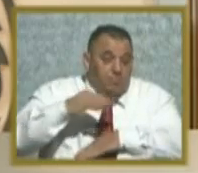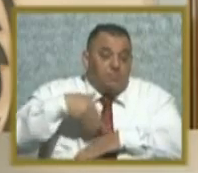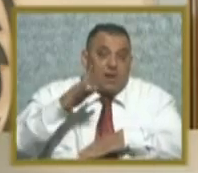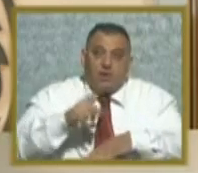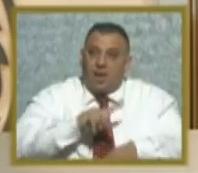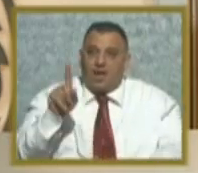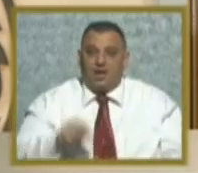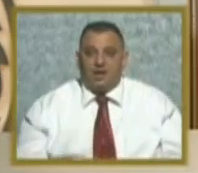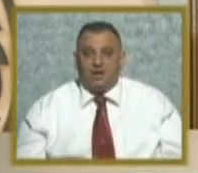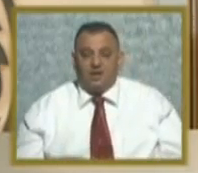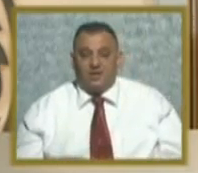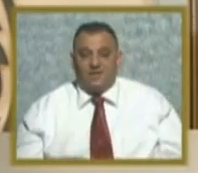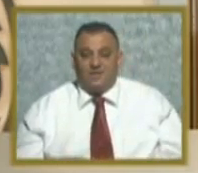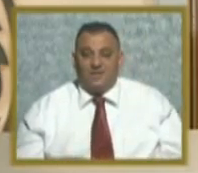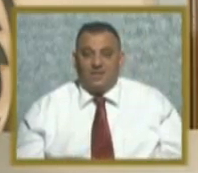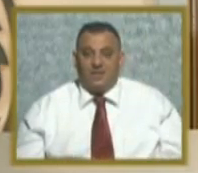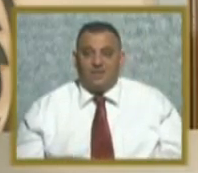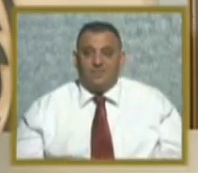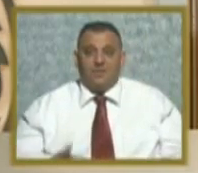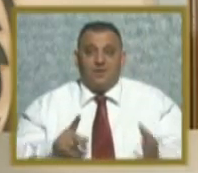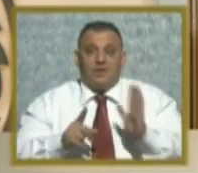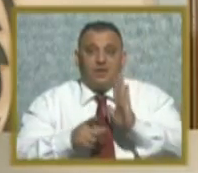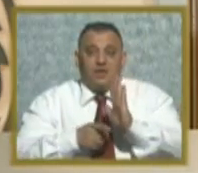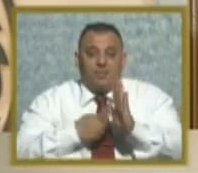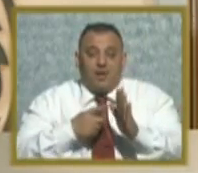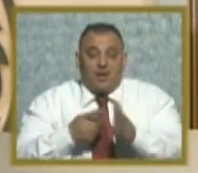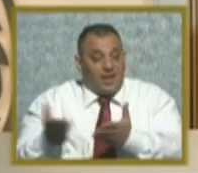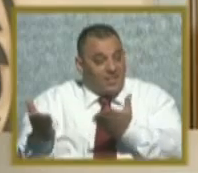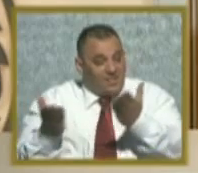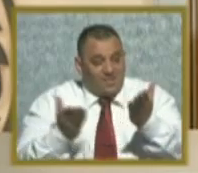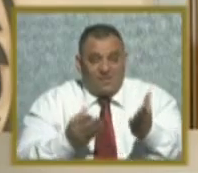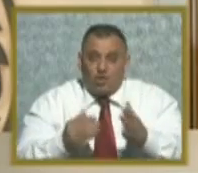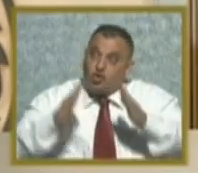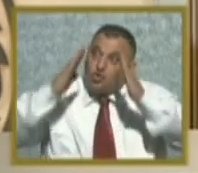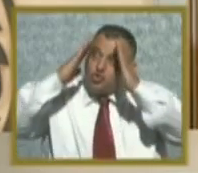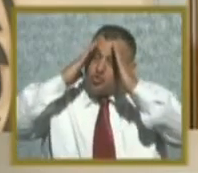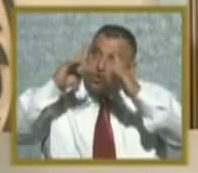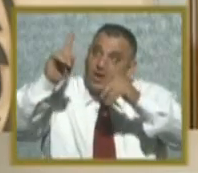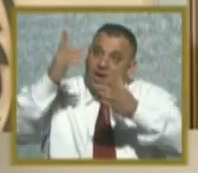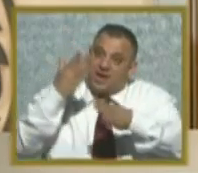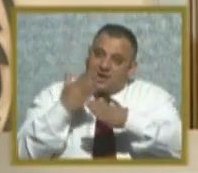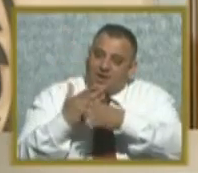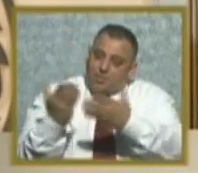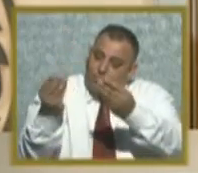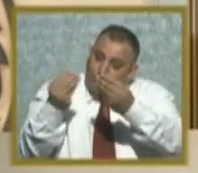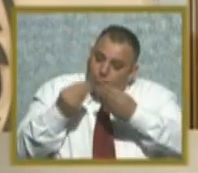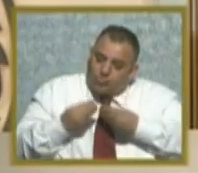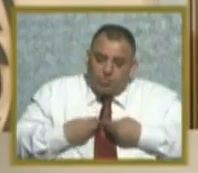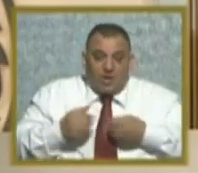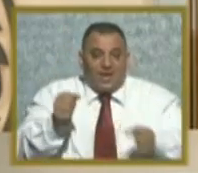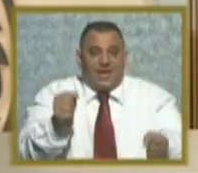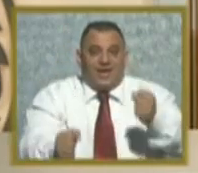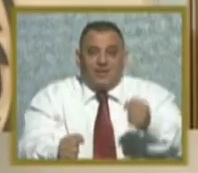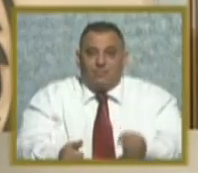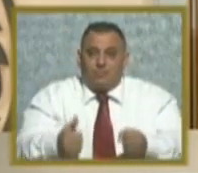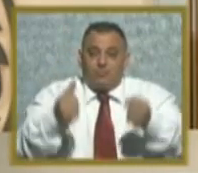أما يعني مثلا يعمل حفلة قصدي عزيمة شكر لله جل وعلا على ما من ووفق